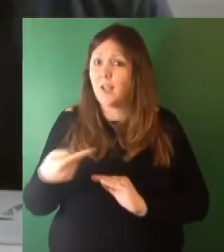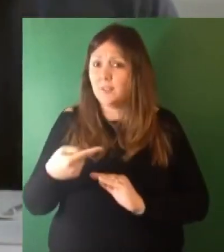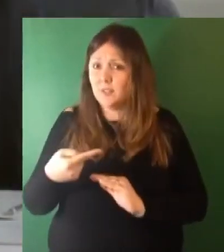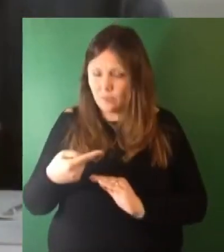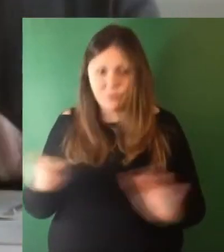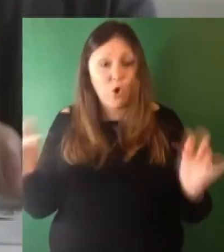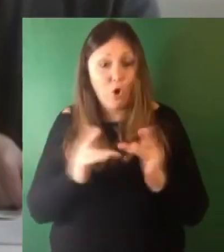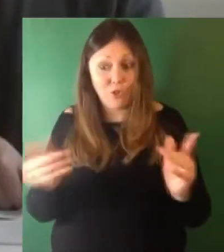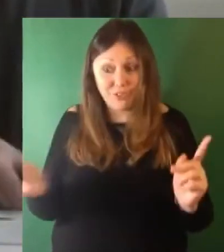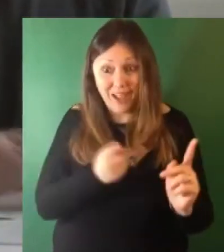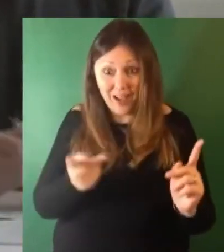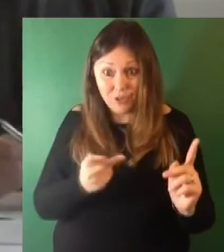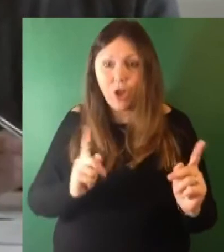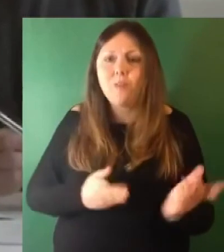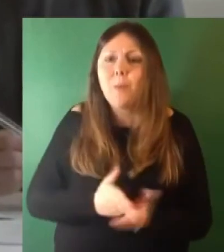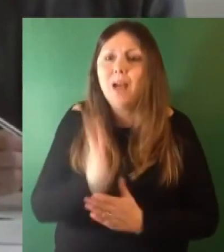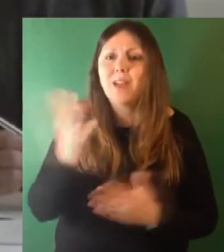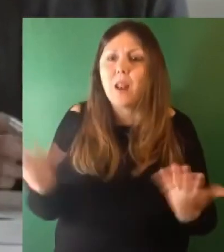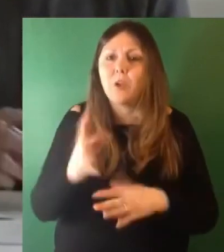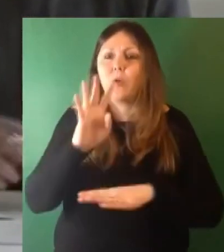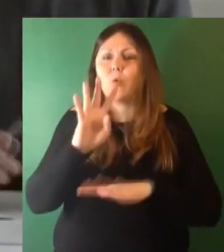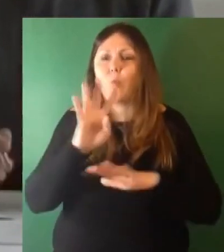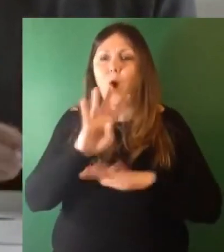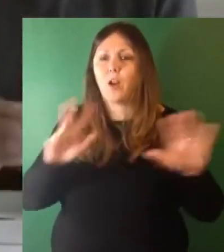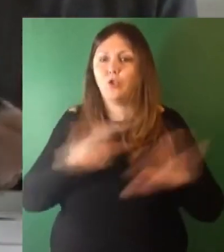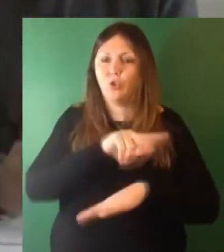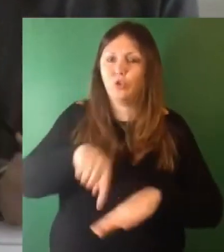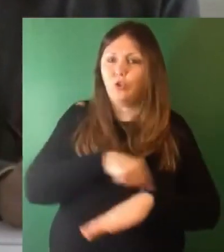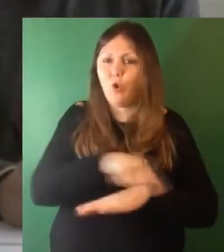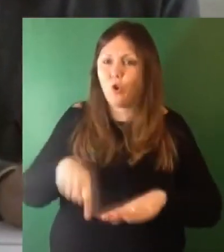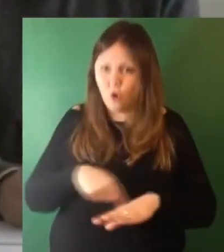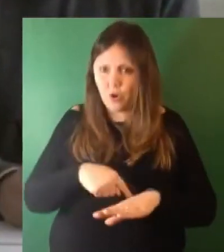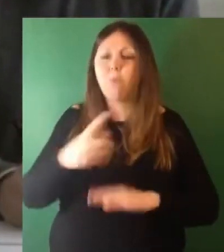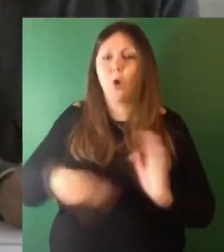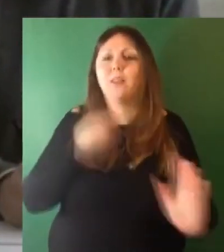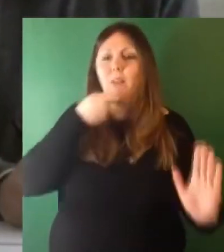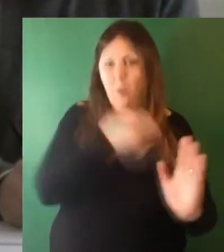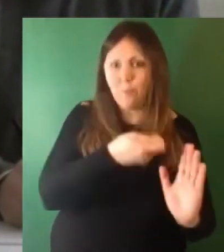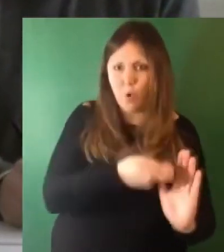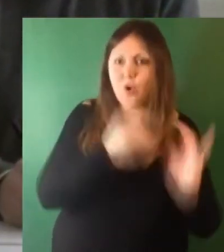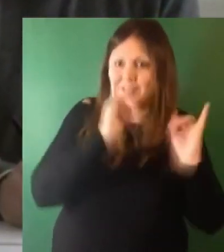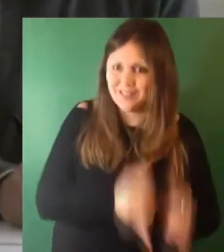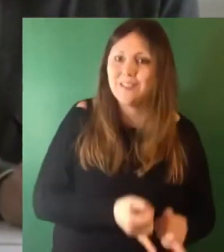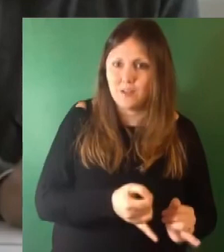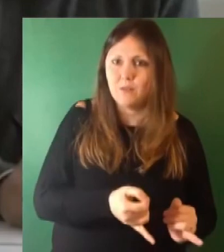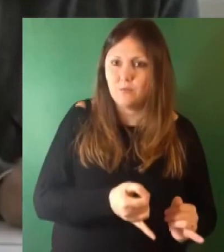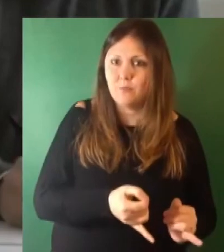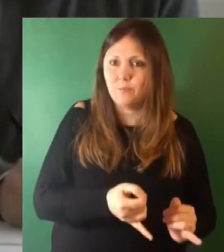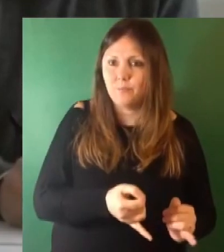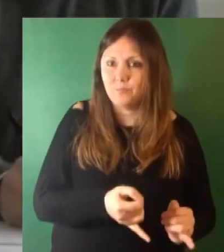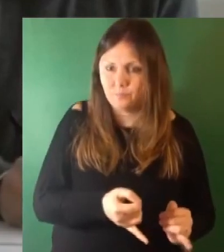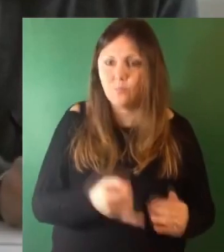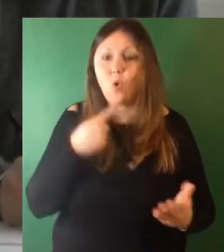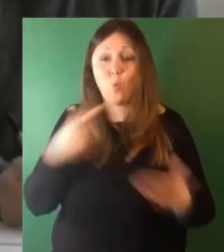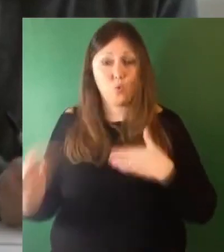contatto, perché altrimenti risulta negativo. L'urgenza nel caso in cui c'è un contatto con un caso è quella di